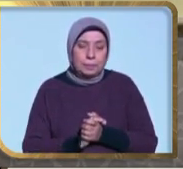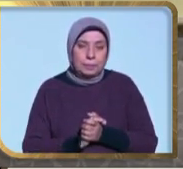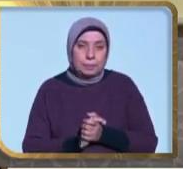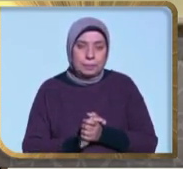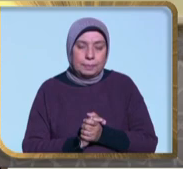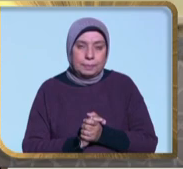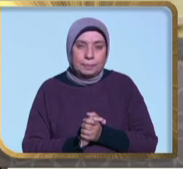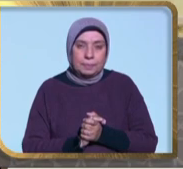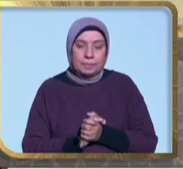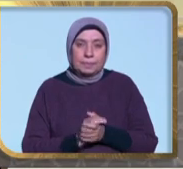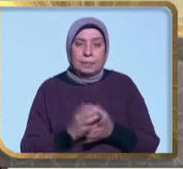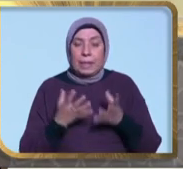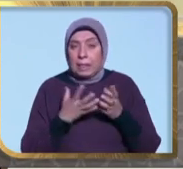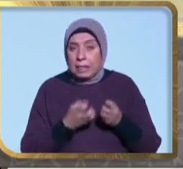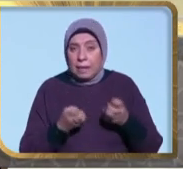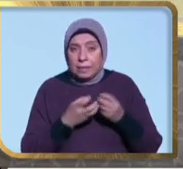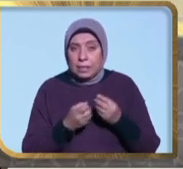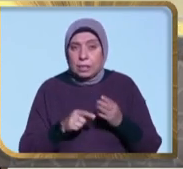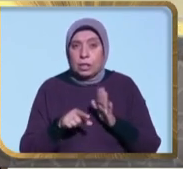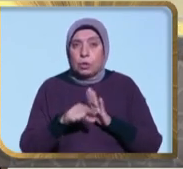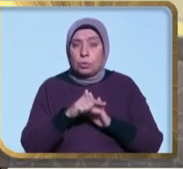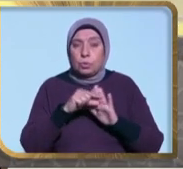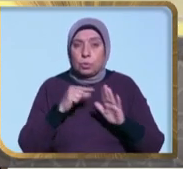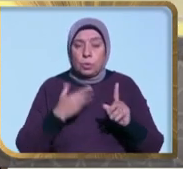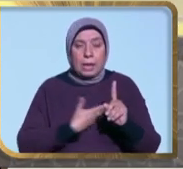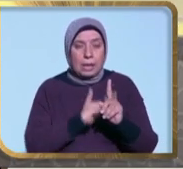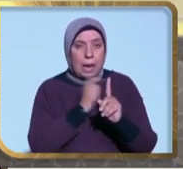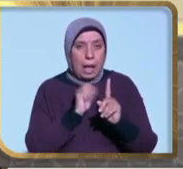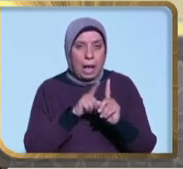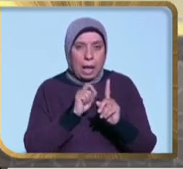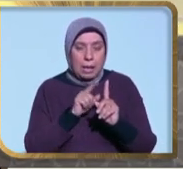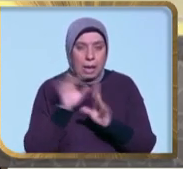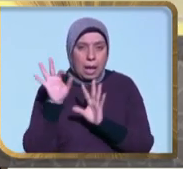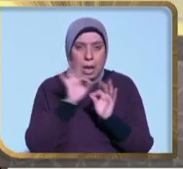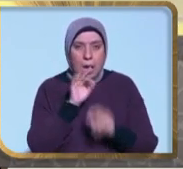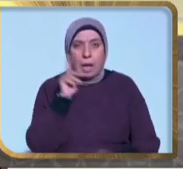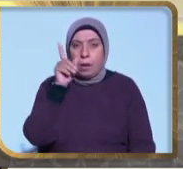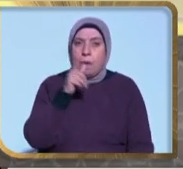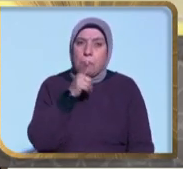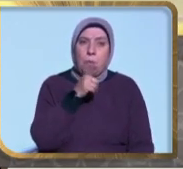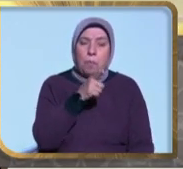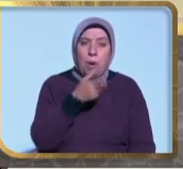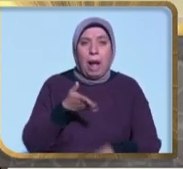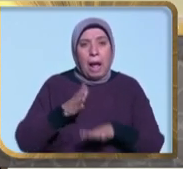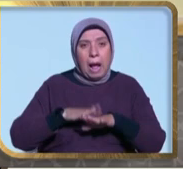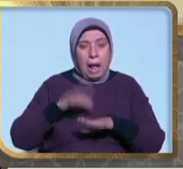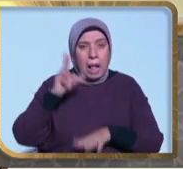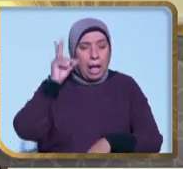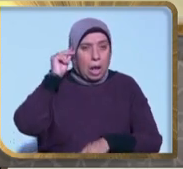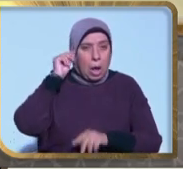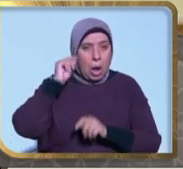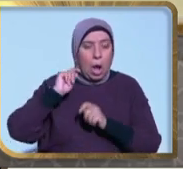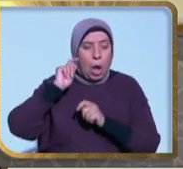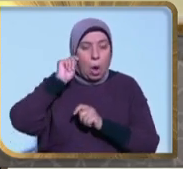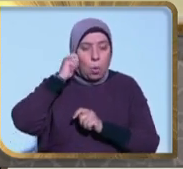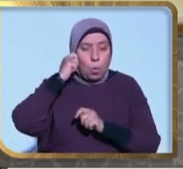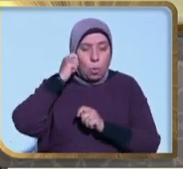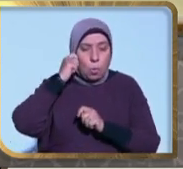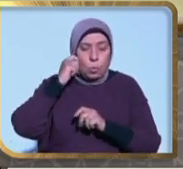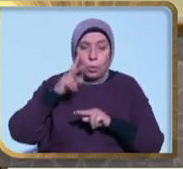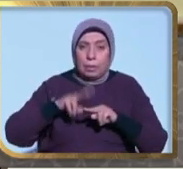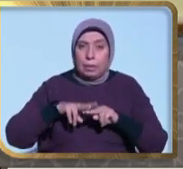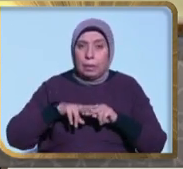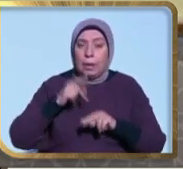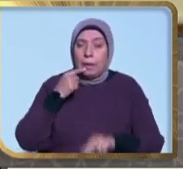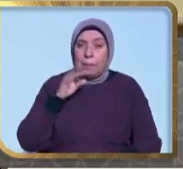الرحيم وان يكذبوك فقد كذبت قبلهم